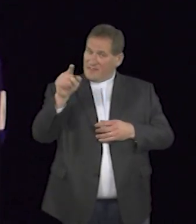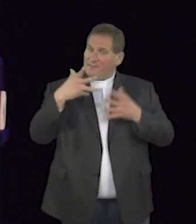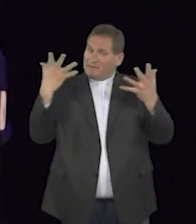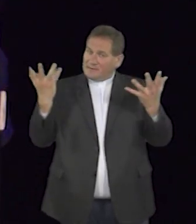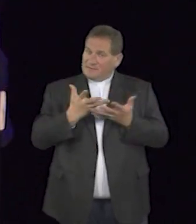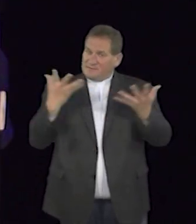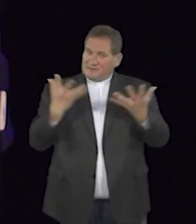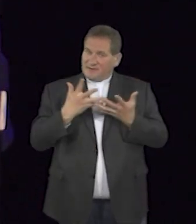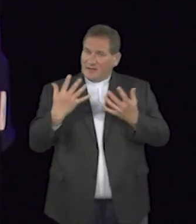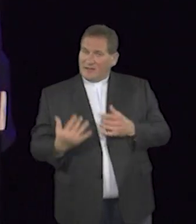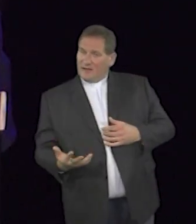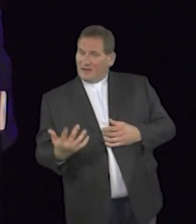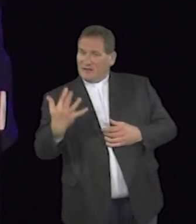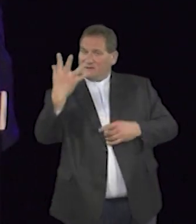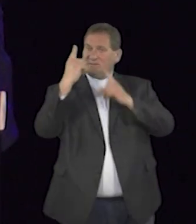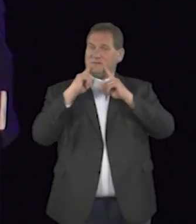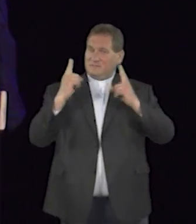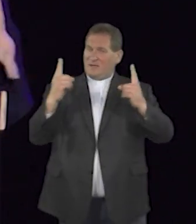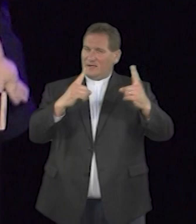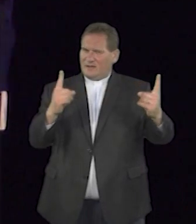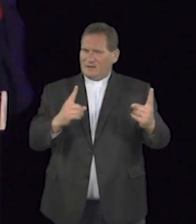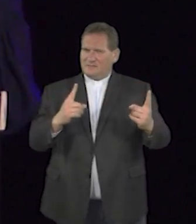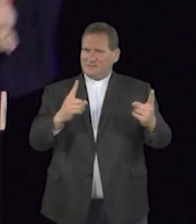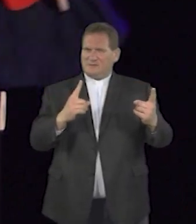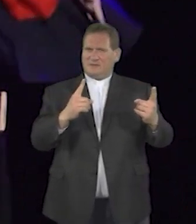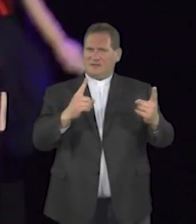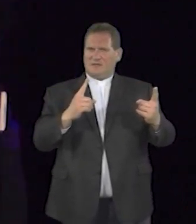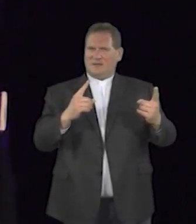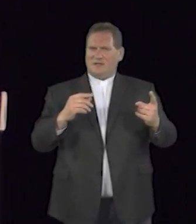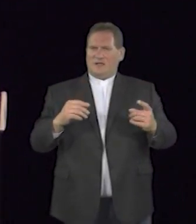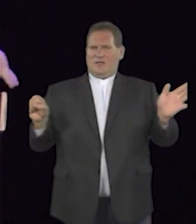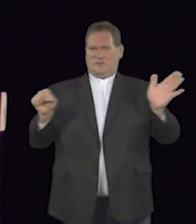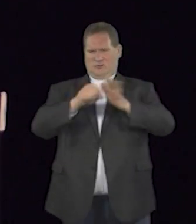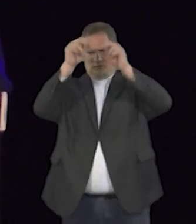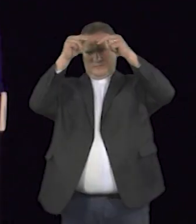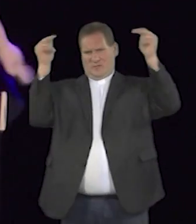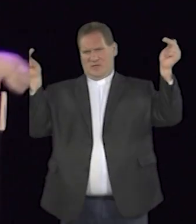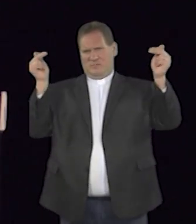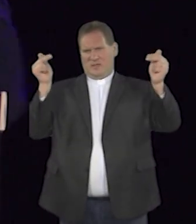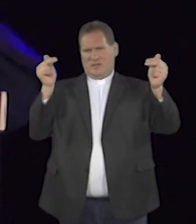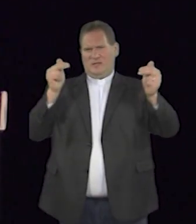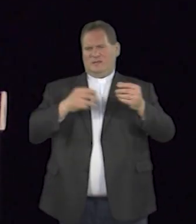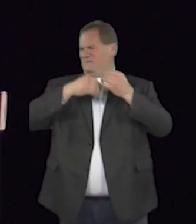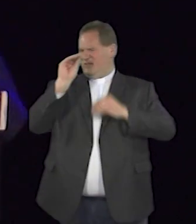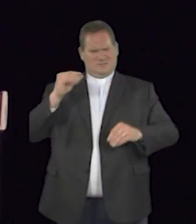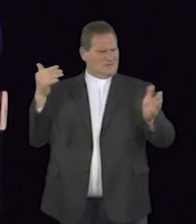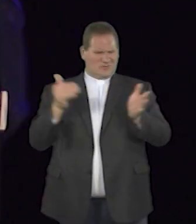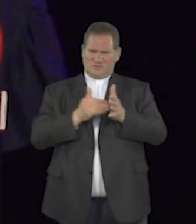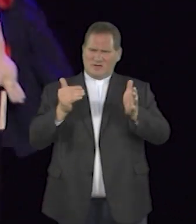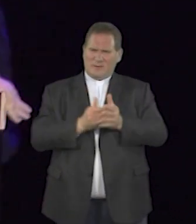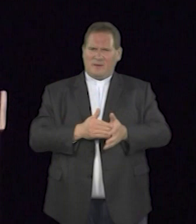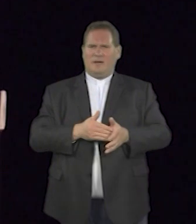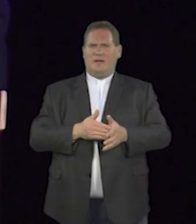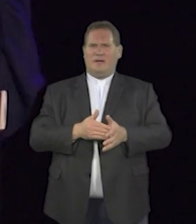gdzie rosną baśnie na drożdżach do nieba. Więcej nam nie trzeba, a